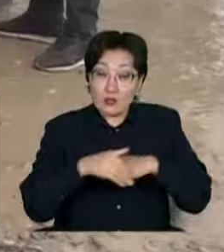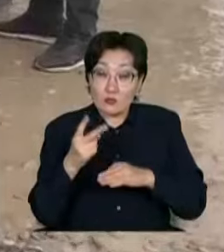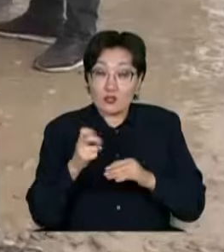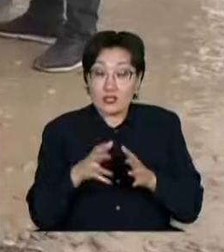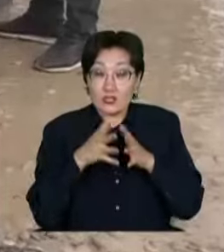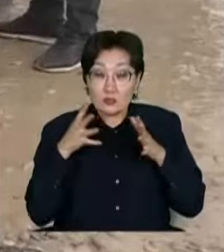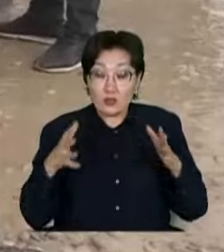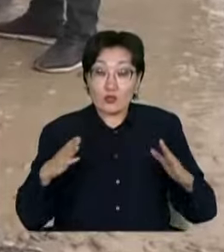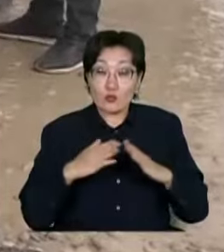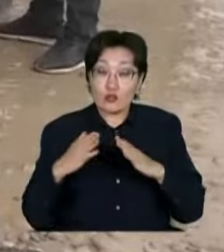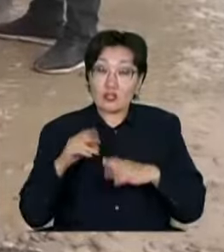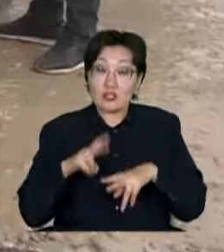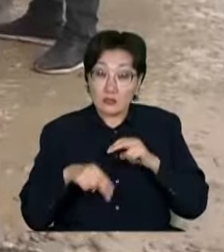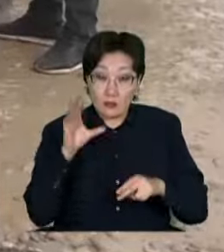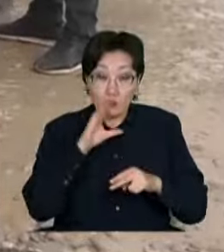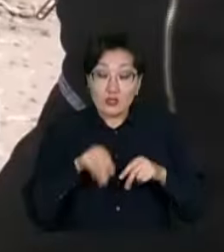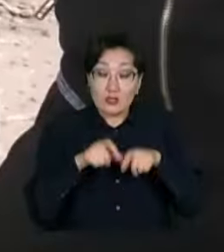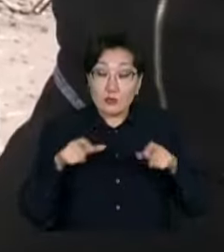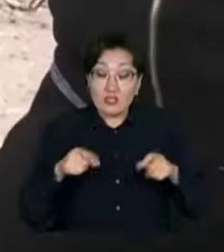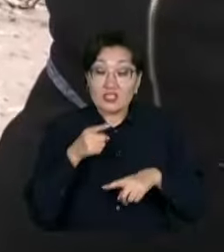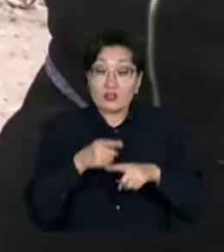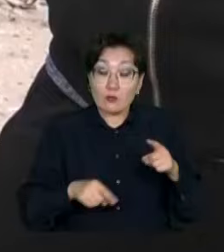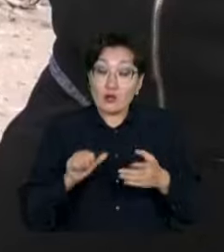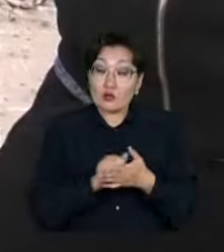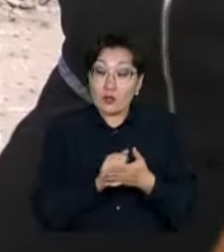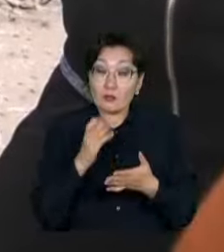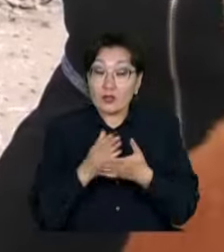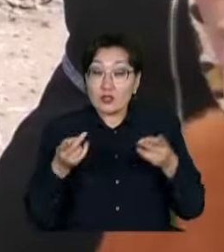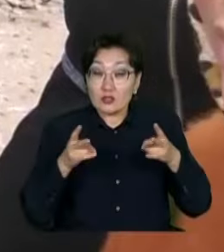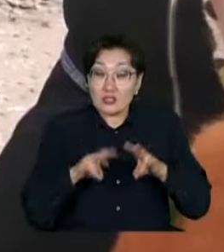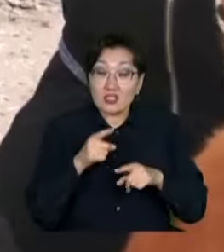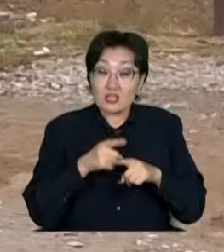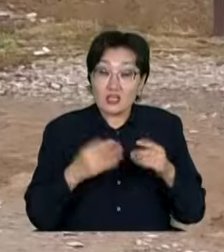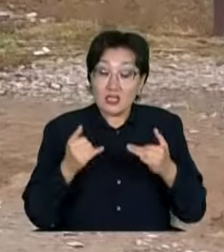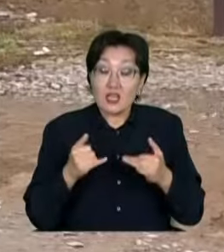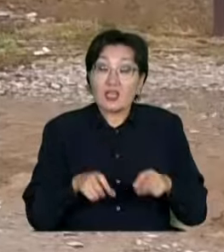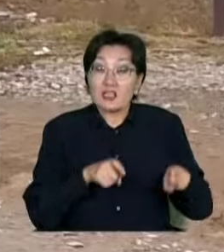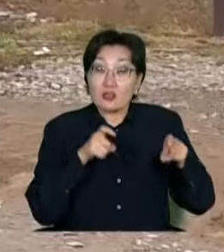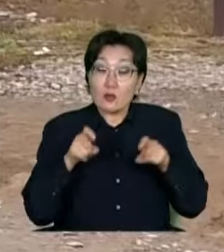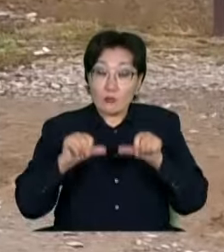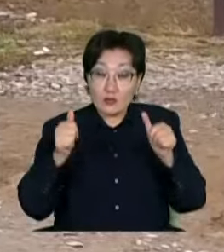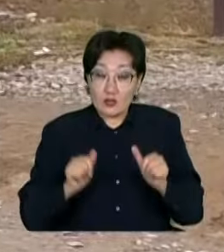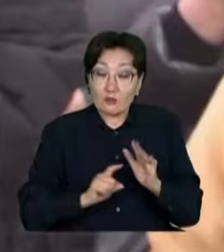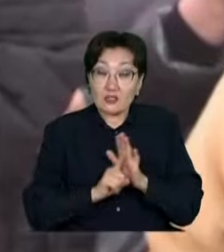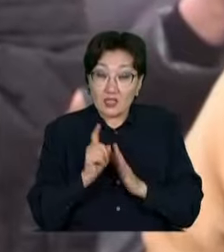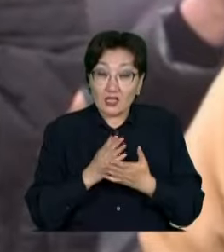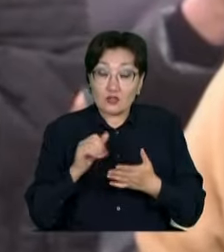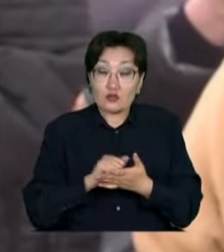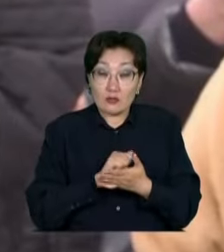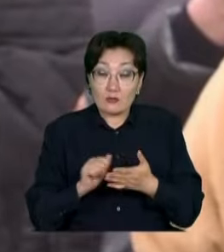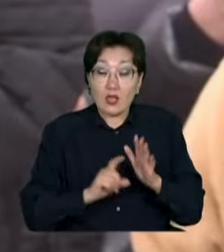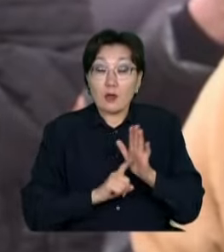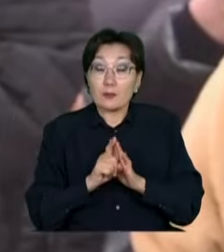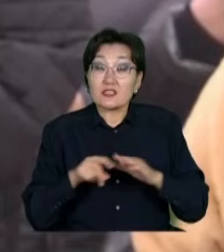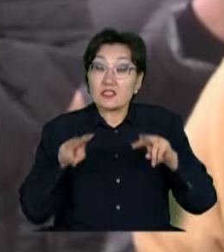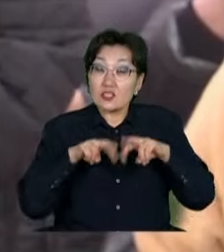200-ден астам үй бой көтеріпті. Тұрғындардың жартысында құжат болса, қалғаны енді ғана көшіп келіп рәсімдеуге кіріскен. Басында тексерген